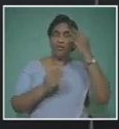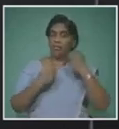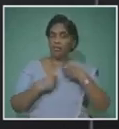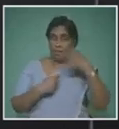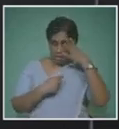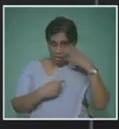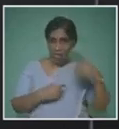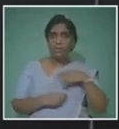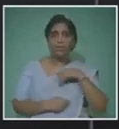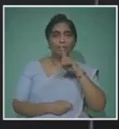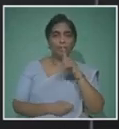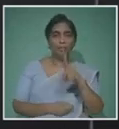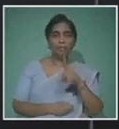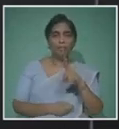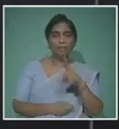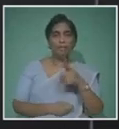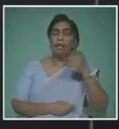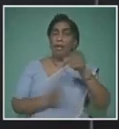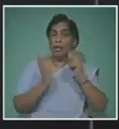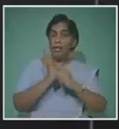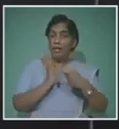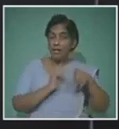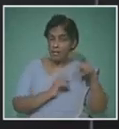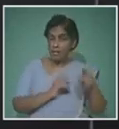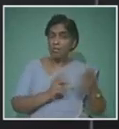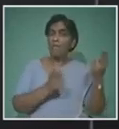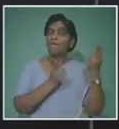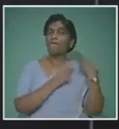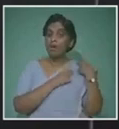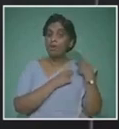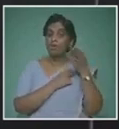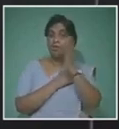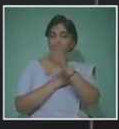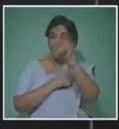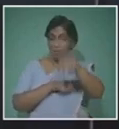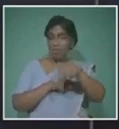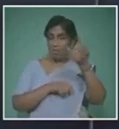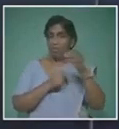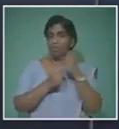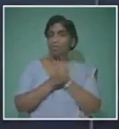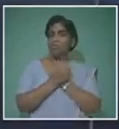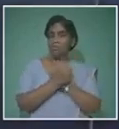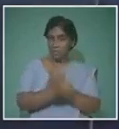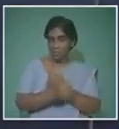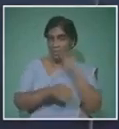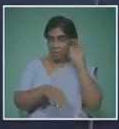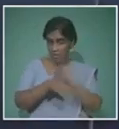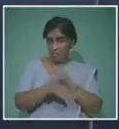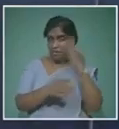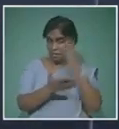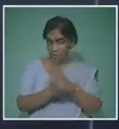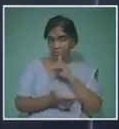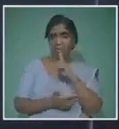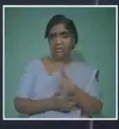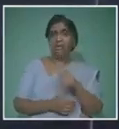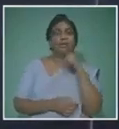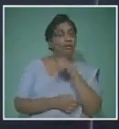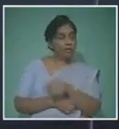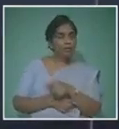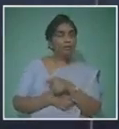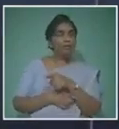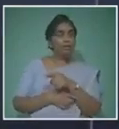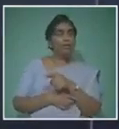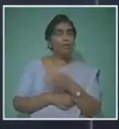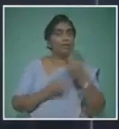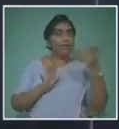කරන්න කියලාද කියන්නේ? ඒ ණයවලට වග කියන්න ඕන අයව මේ අතරංග උඩ ගන්න එක නවත්තන්න කියලාද කියන්නේ? ඒගොල්ලන්ගෙන් ඒවා